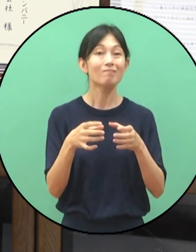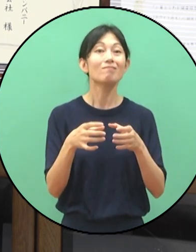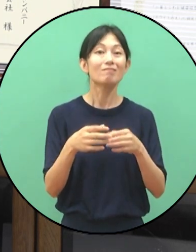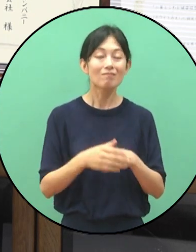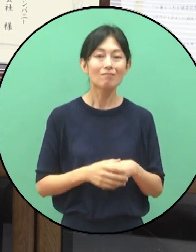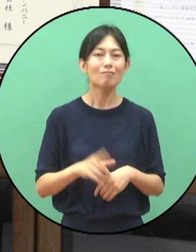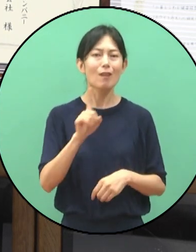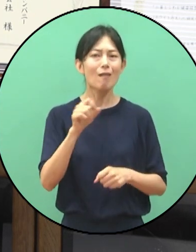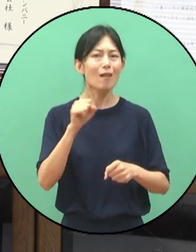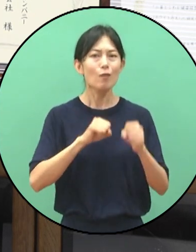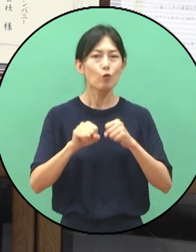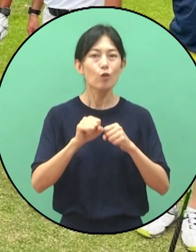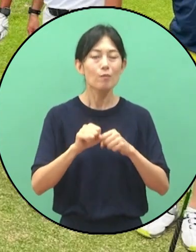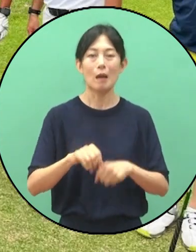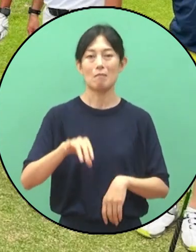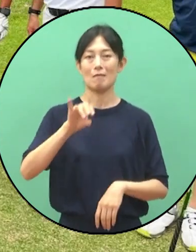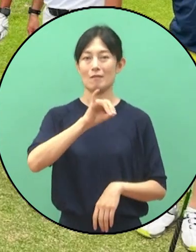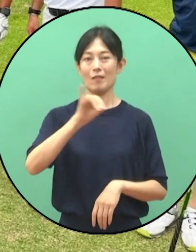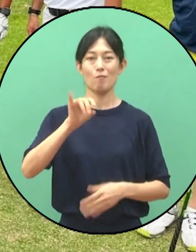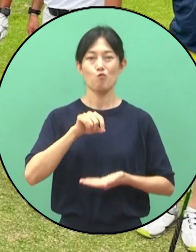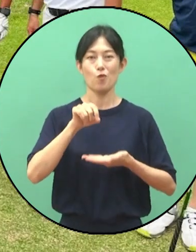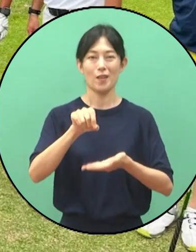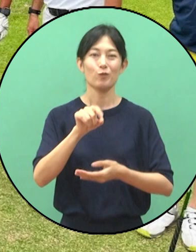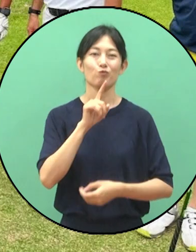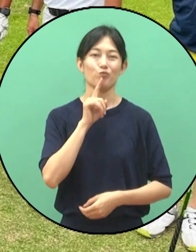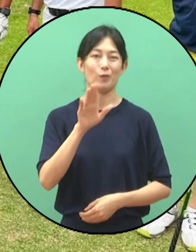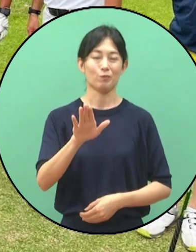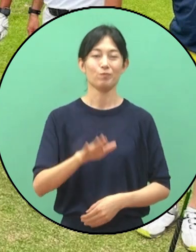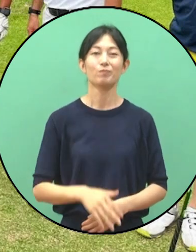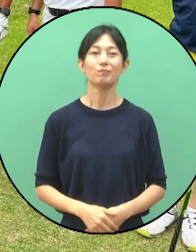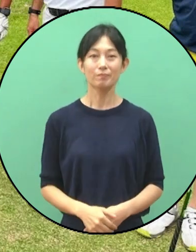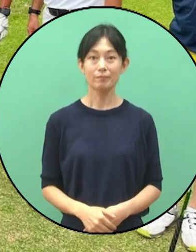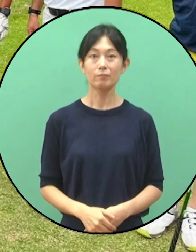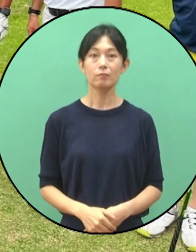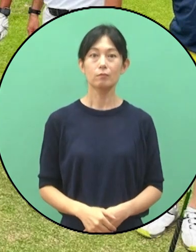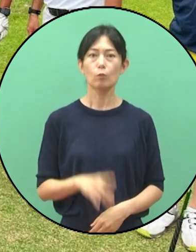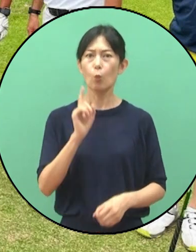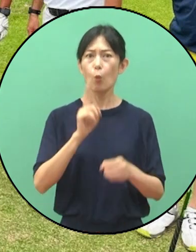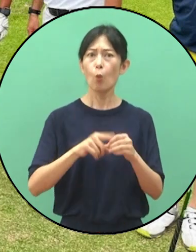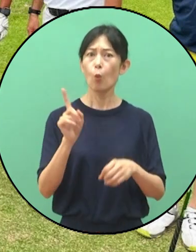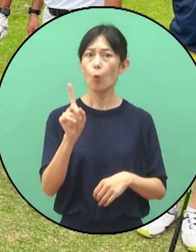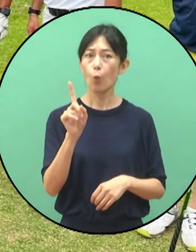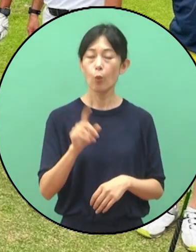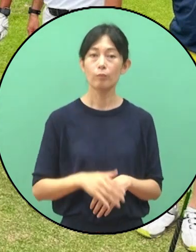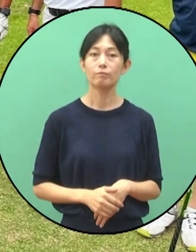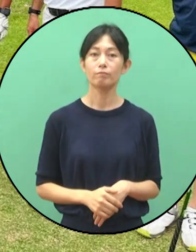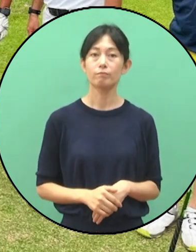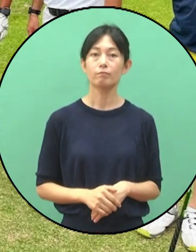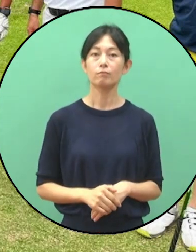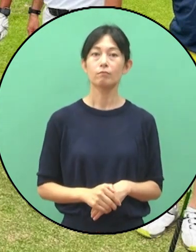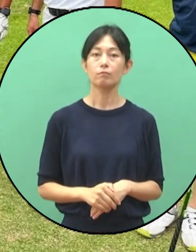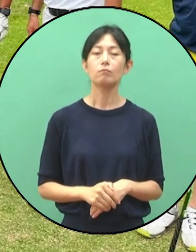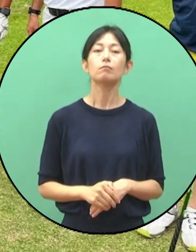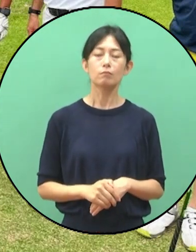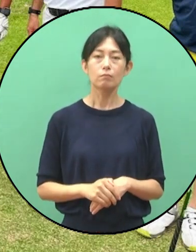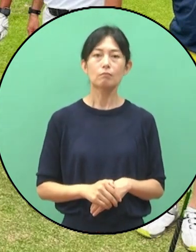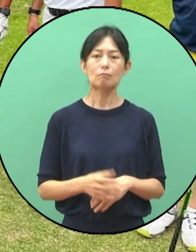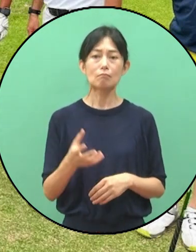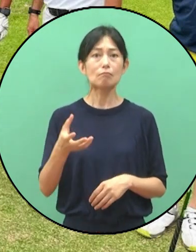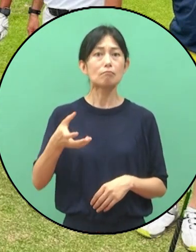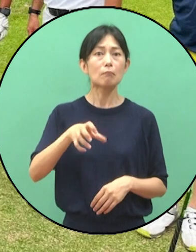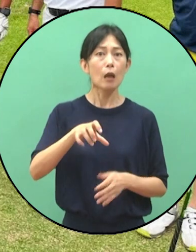ゼントというのをやっています。 それはどういった狙いがあって？ できた当時コロナ真っ